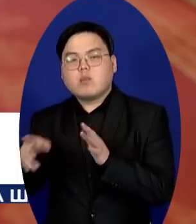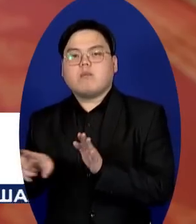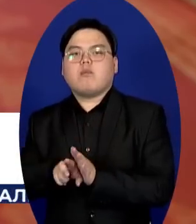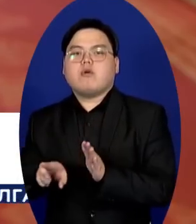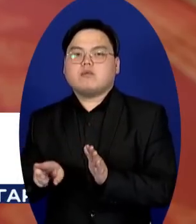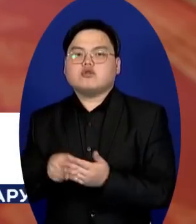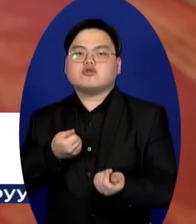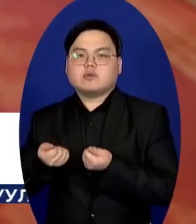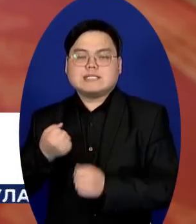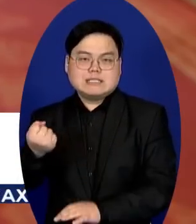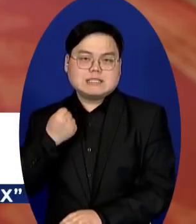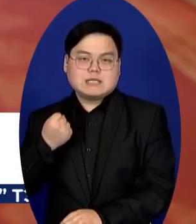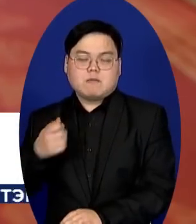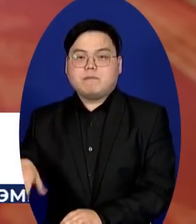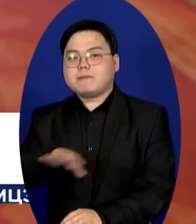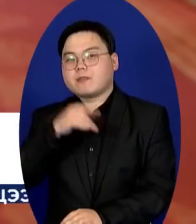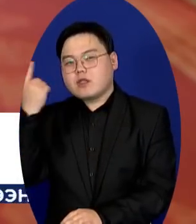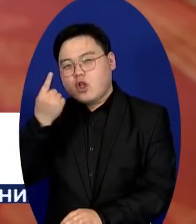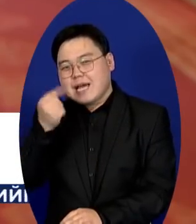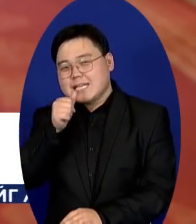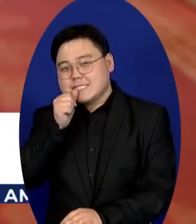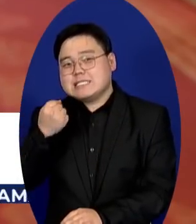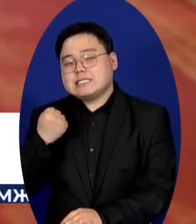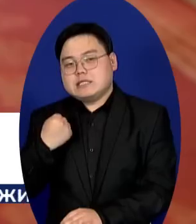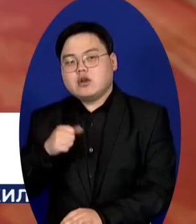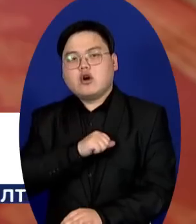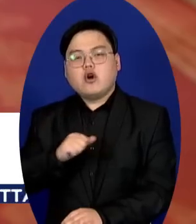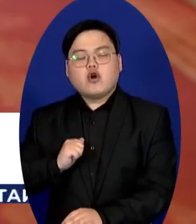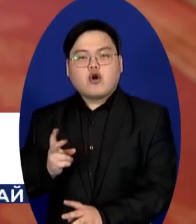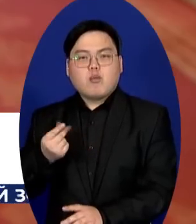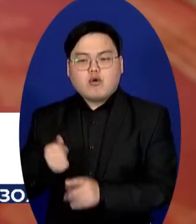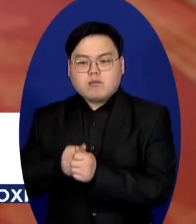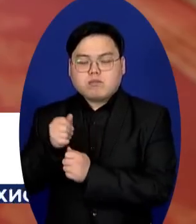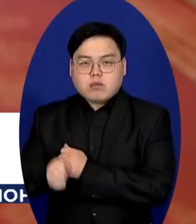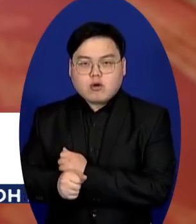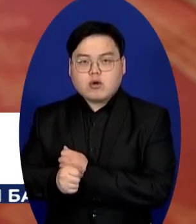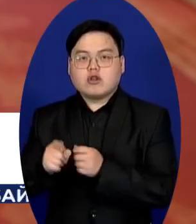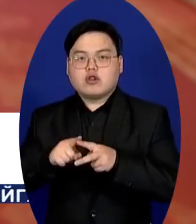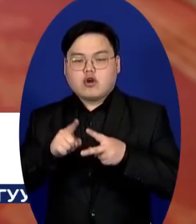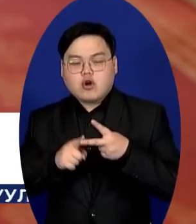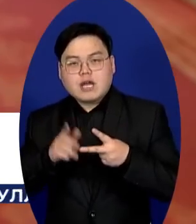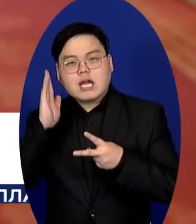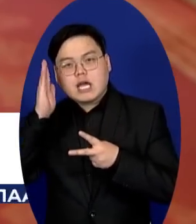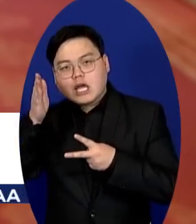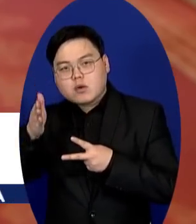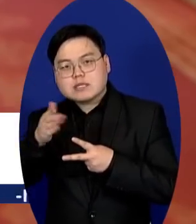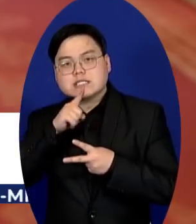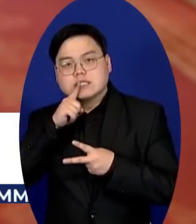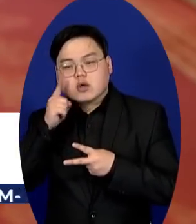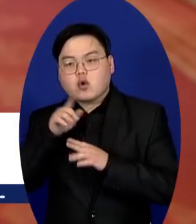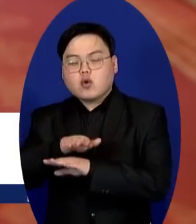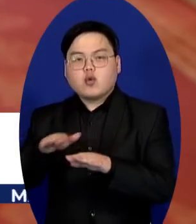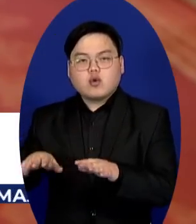Тэгээд бид хэд эрчим хүчээ химнснээрээ яг өөрсдөөхөө хөрөн мөнгөнд ч гэсэн тэгээд ирээдүйдээ айгүй их юм